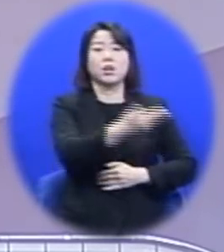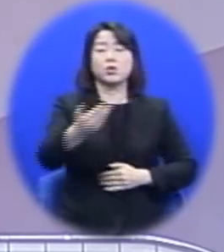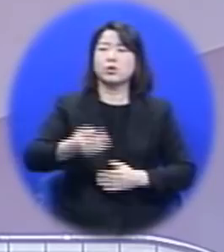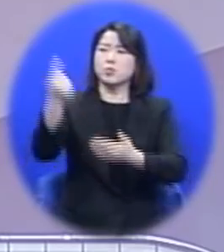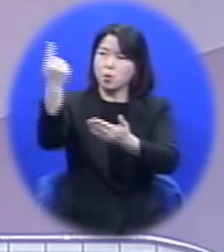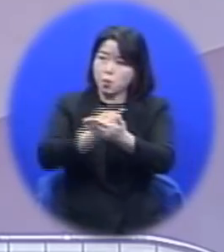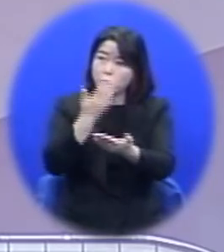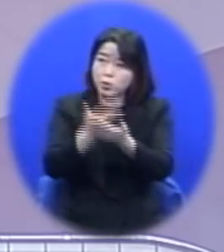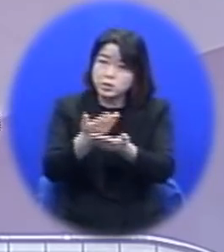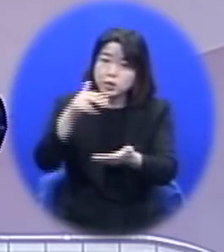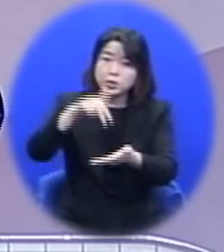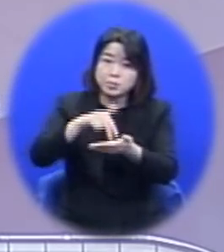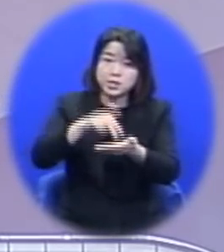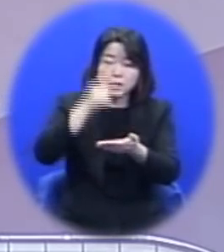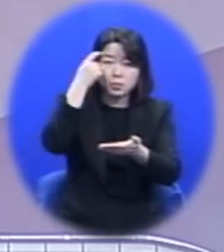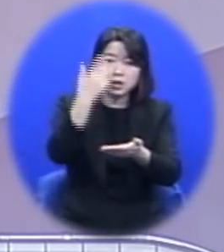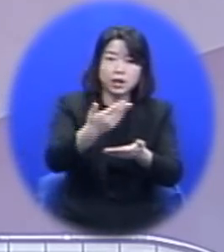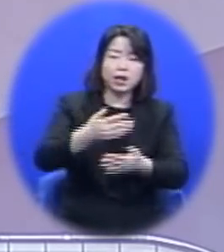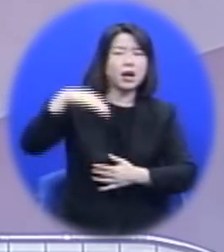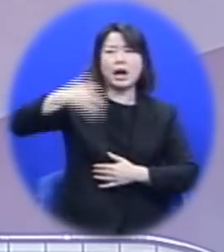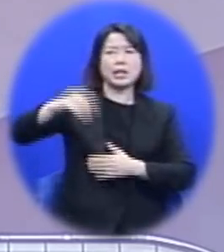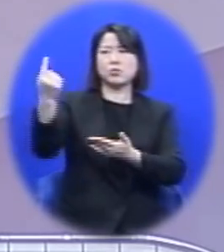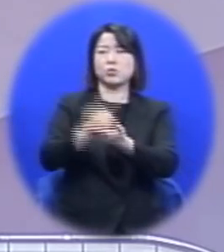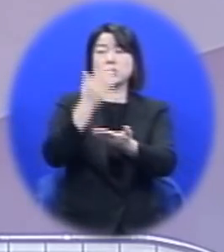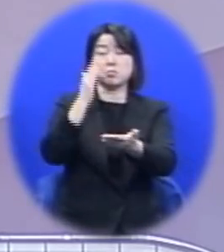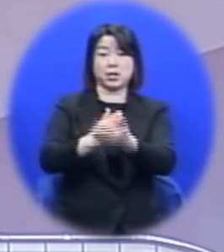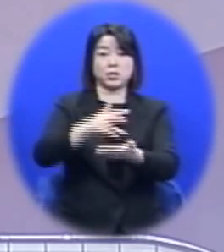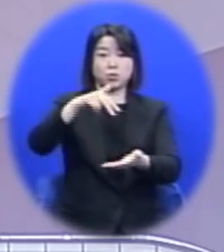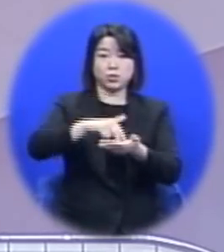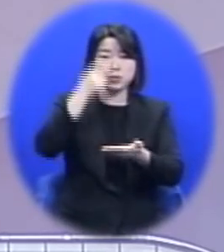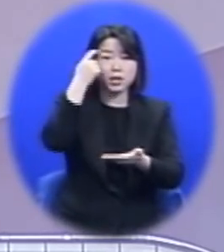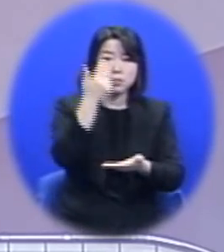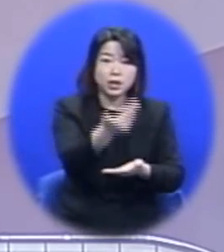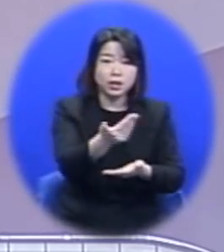오세요 입장입니까? 아니면 아직은 오지 마세요 입장입니까?